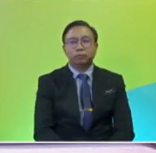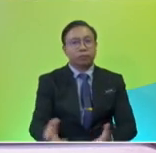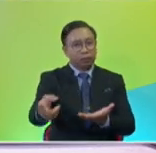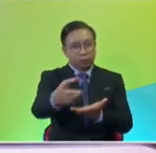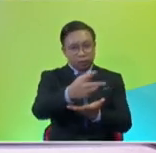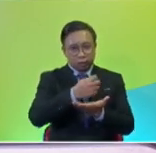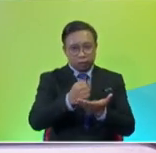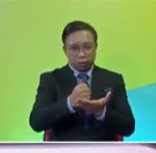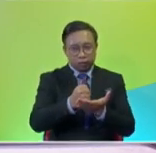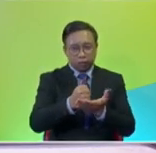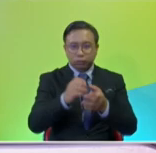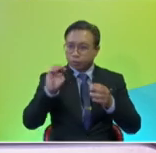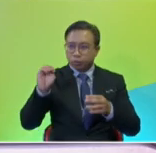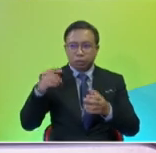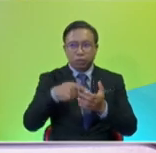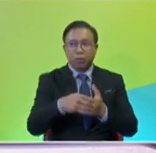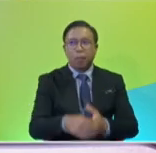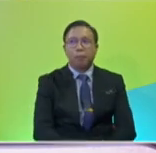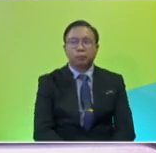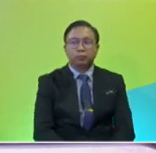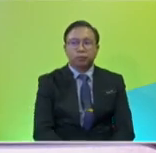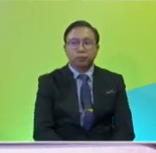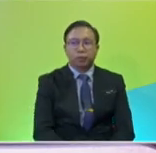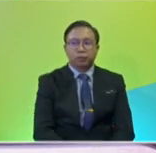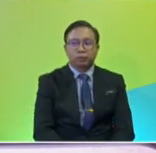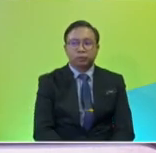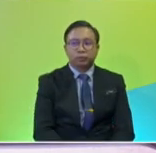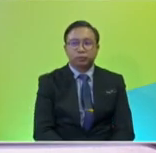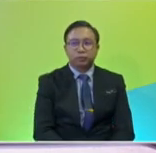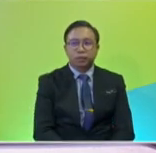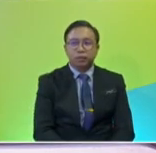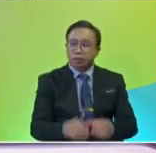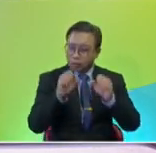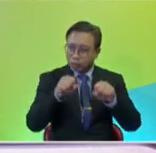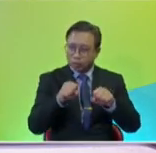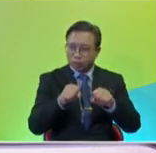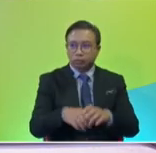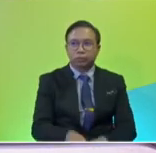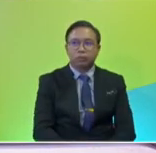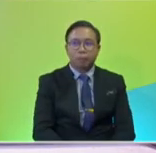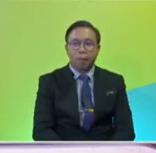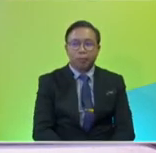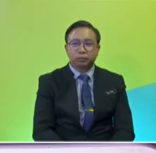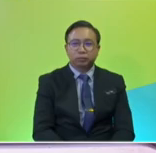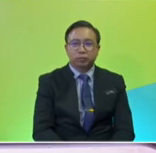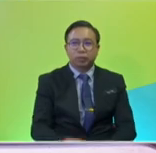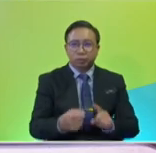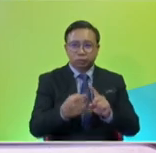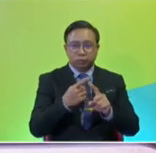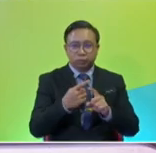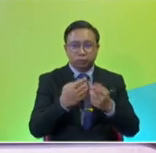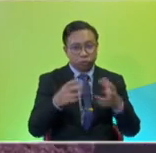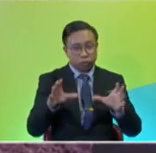karya murid ini. Wow. Nampak. Saya nak pegang itu? Boleh. Okay. Yang ini dari Jean-Louis. Jean-Louis